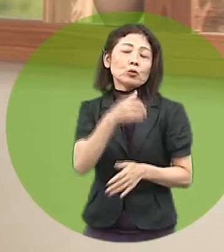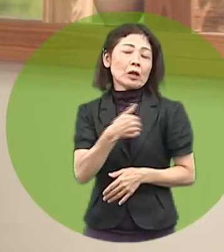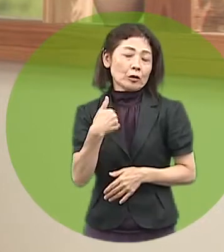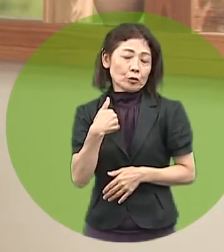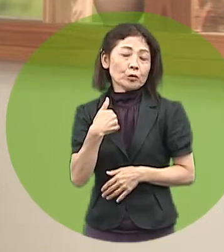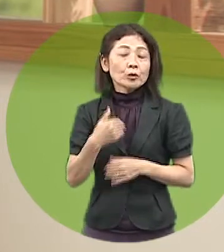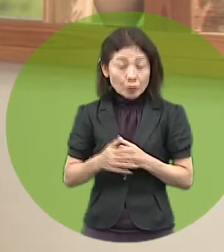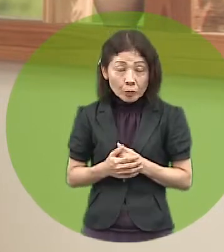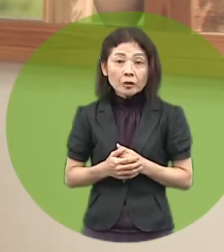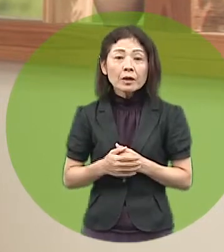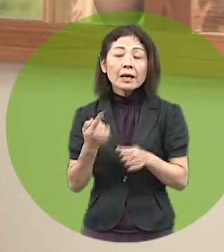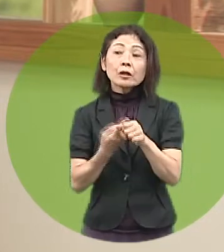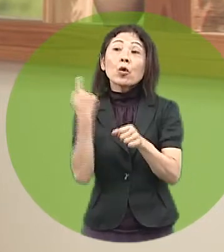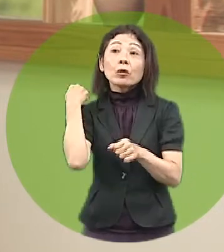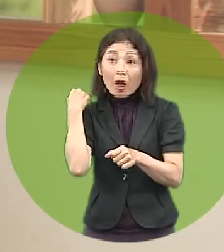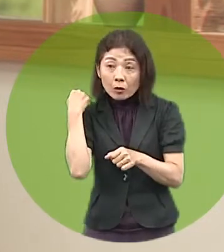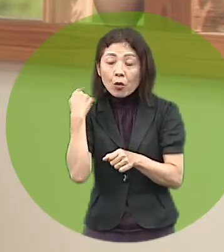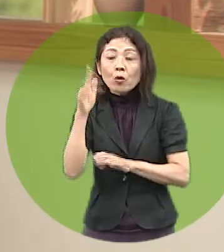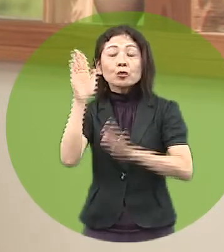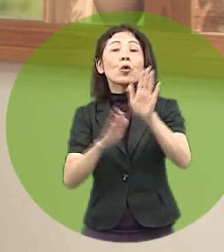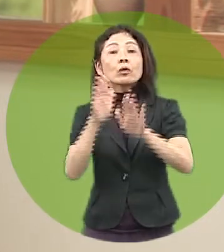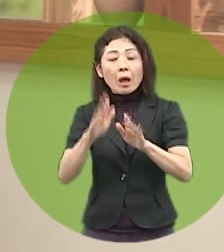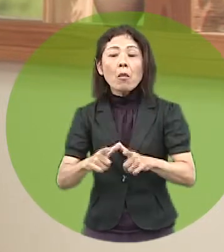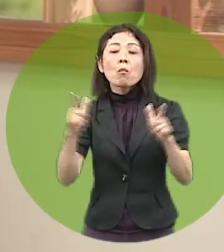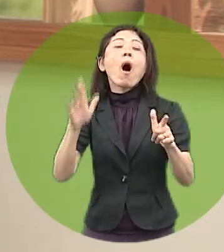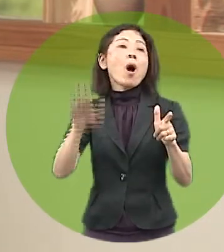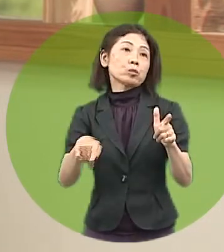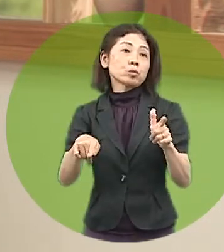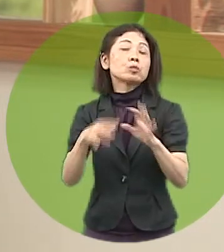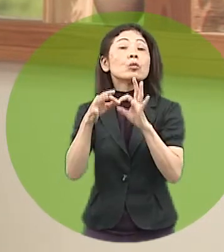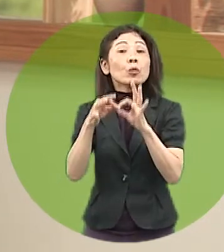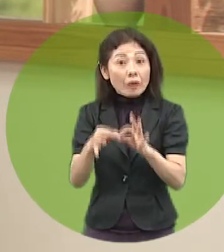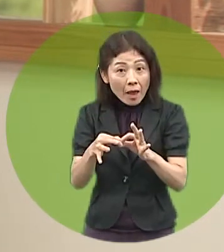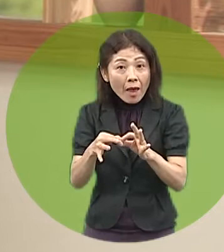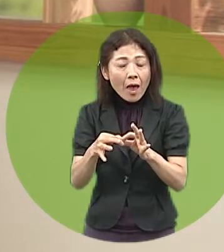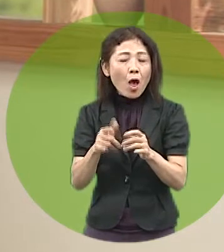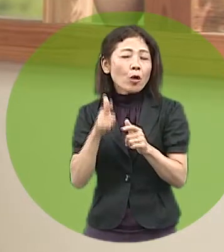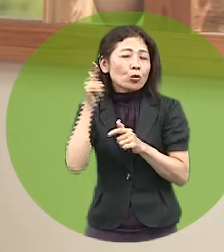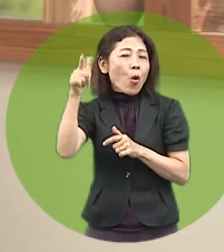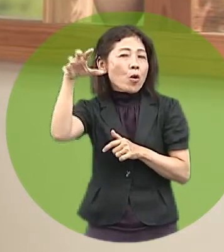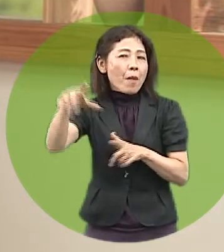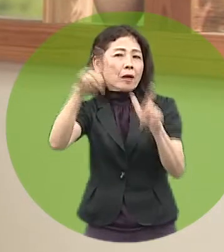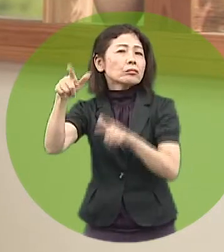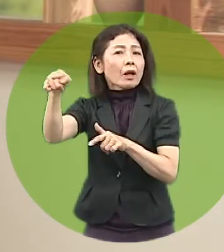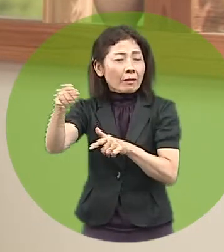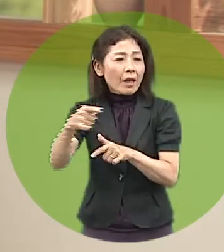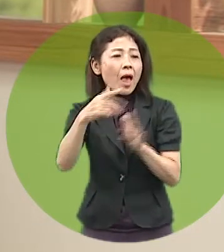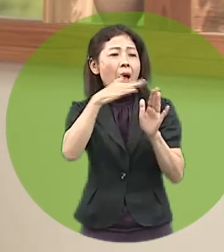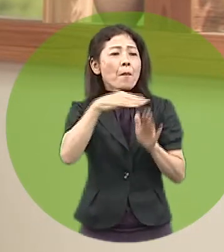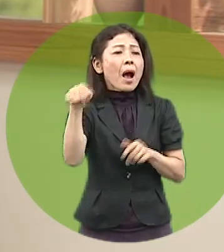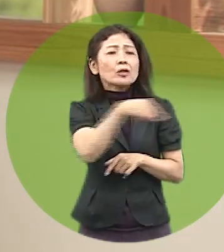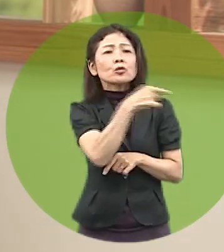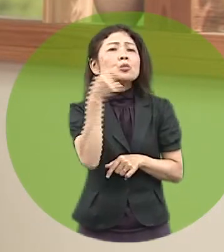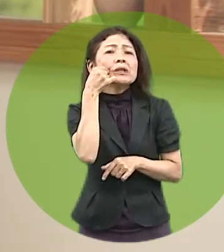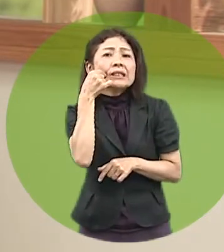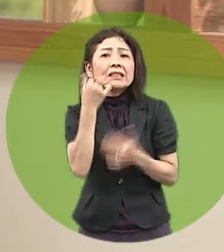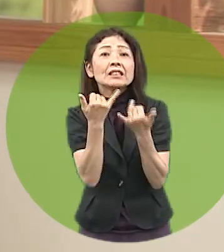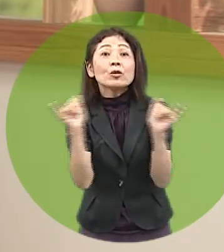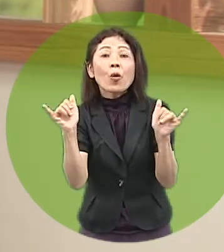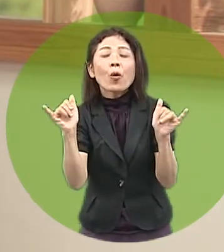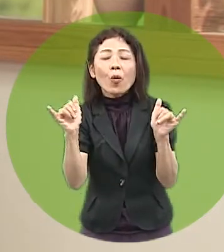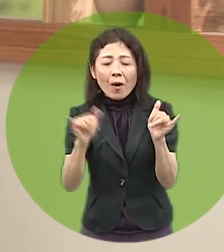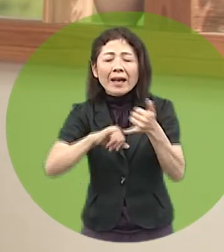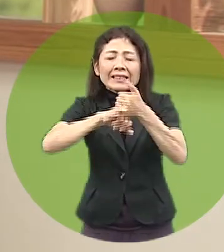なれますし昨年のフォーラムの模様も発布していますので遠方にお住まいの方で会場に来られないという方にも